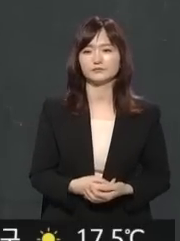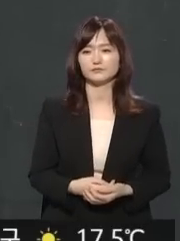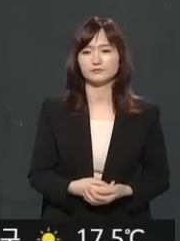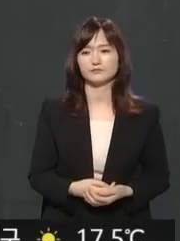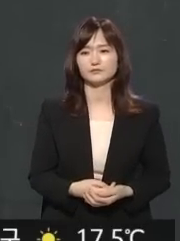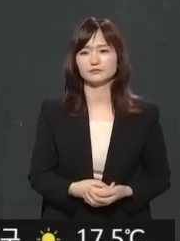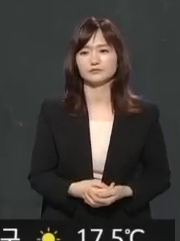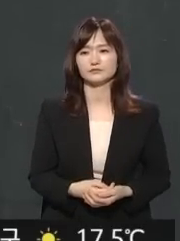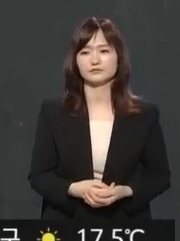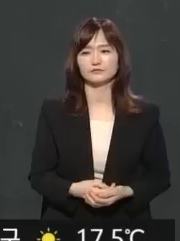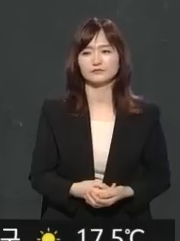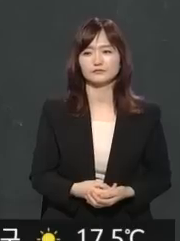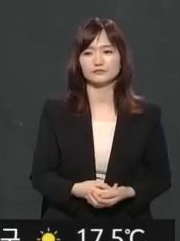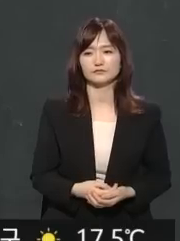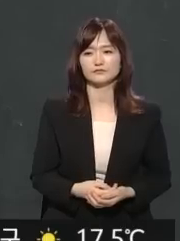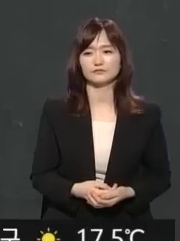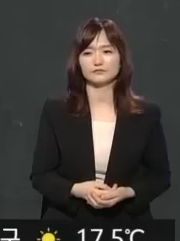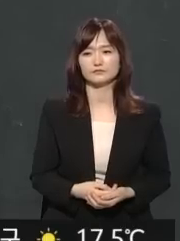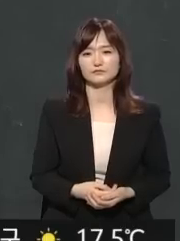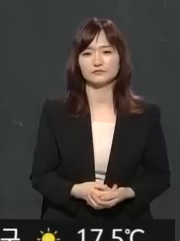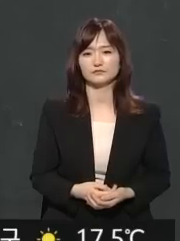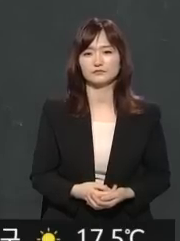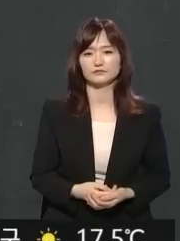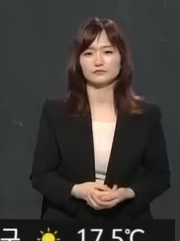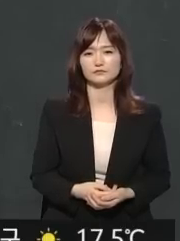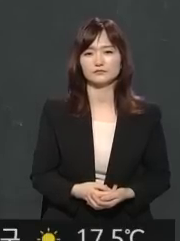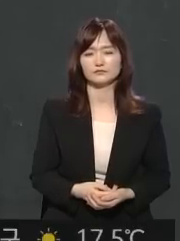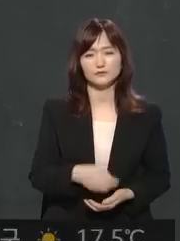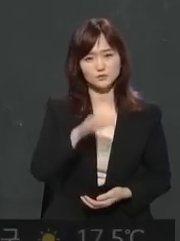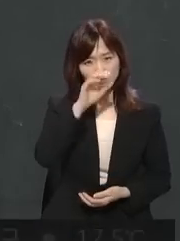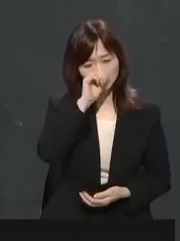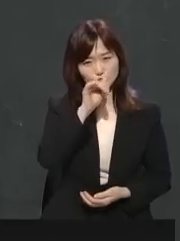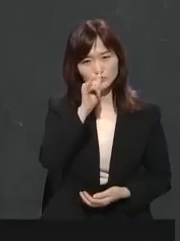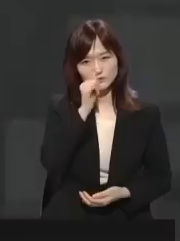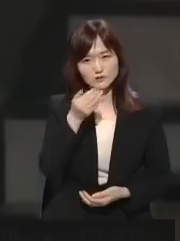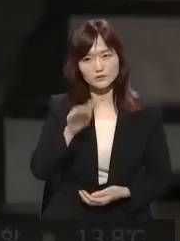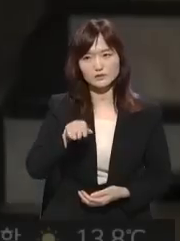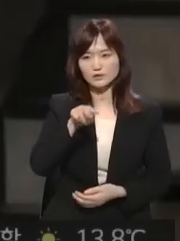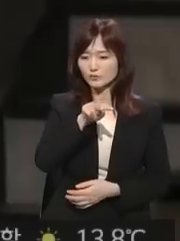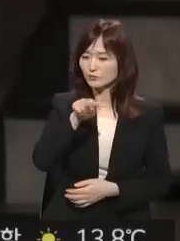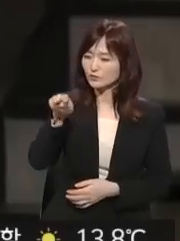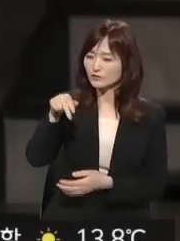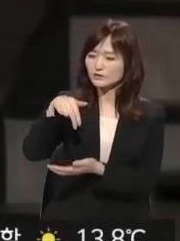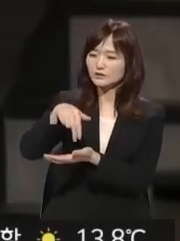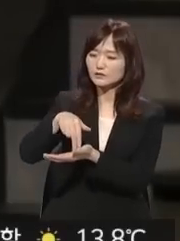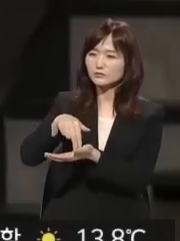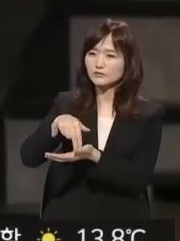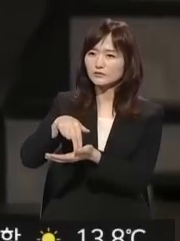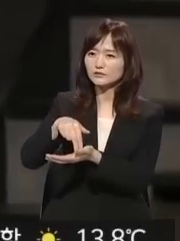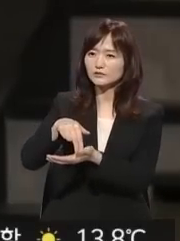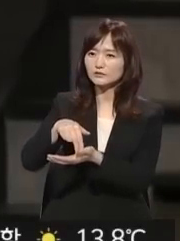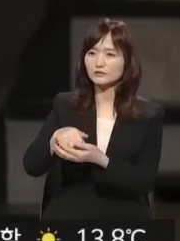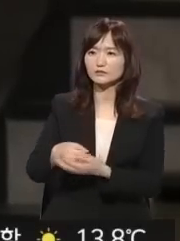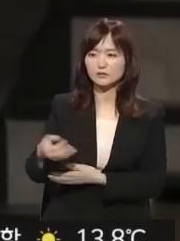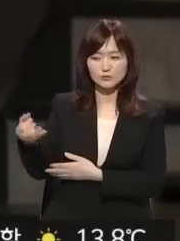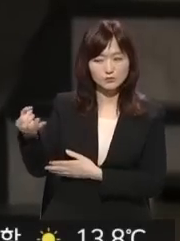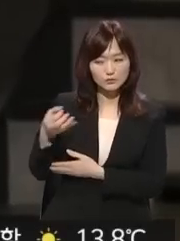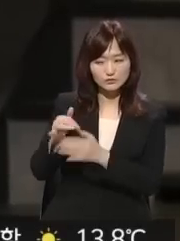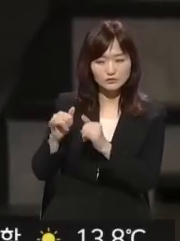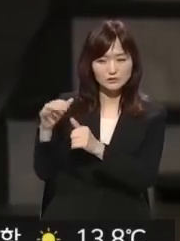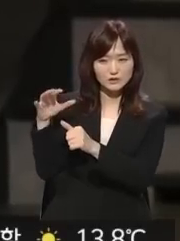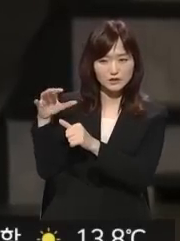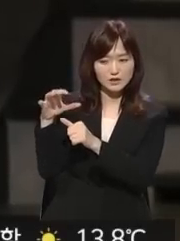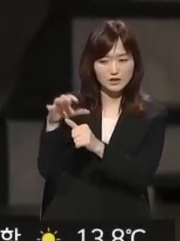지금으로서는 뭐 좋은 의도 있을 수도 있겠지만 보는 사람 입장에서는 아무래도 시청자들의 압박을